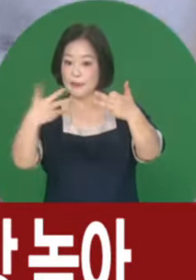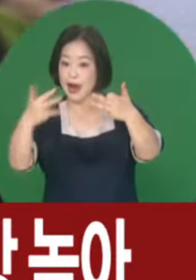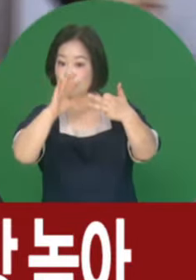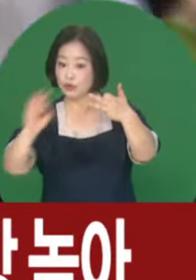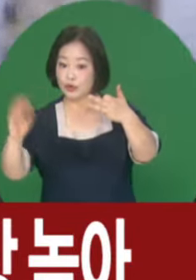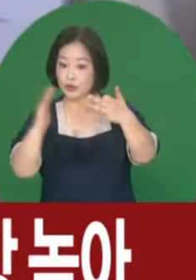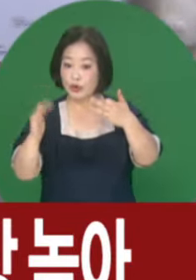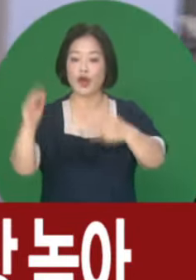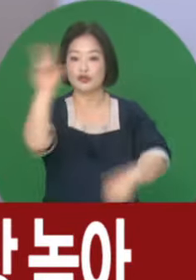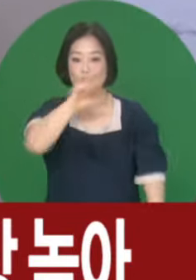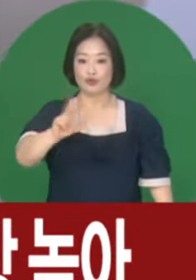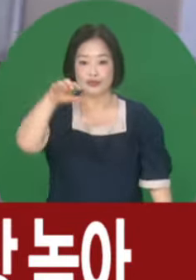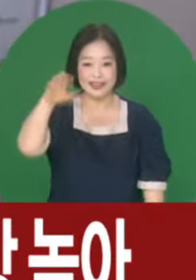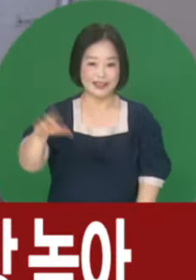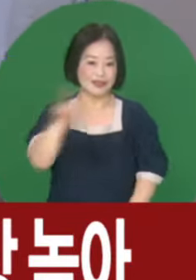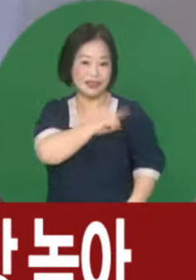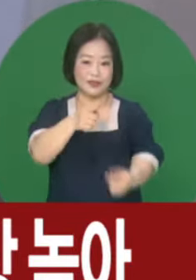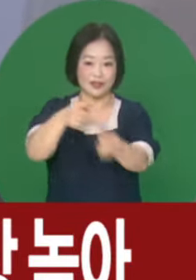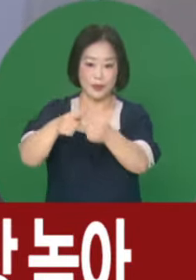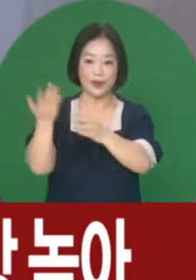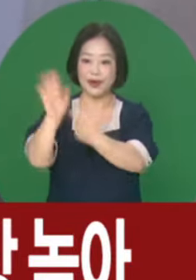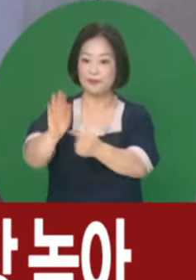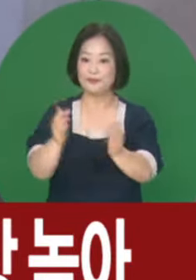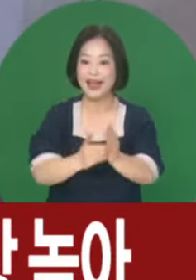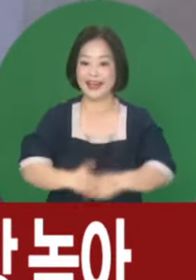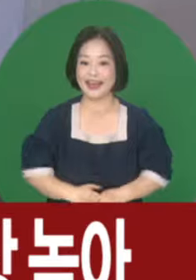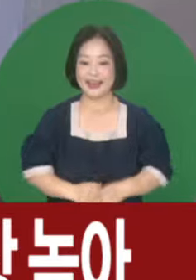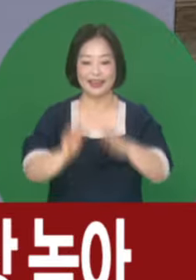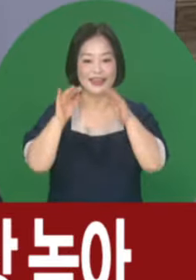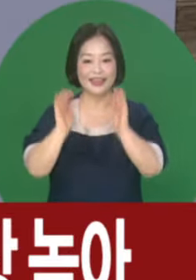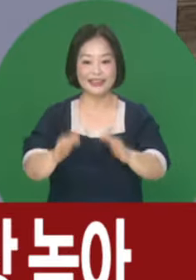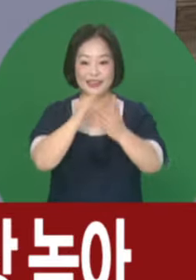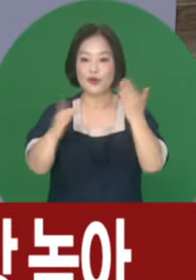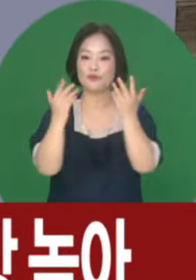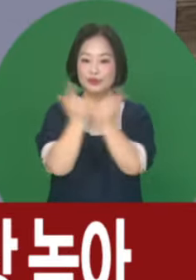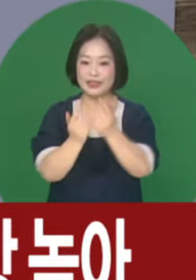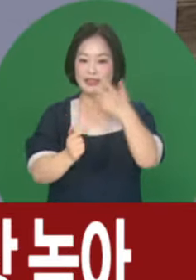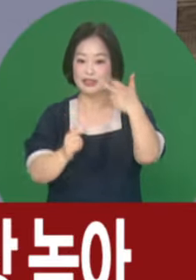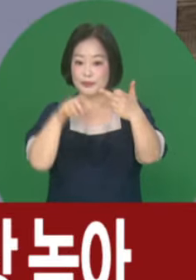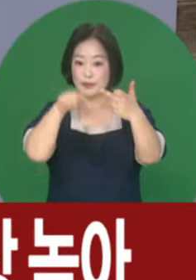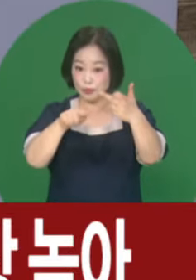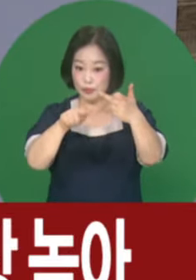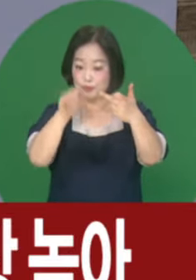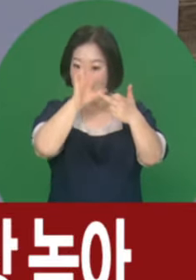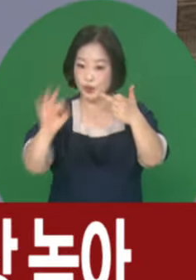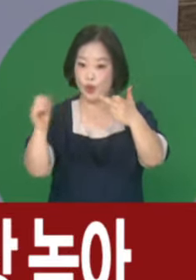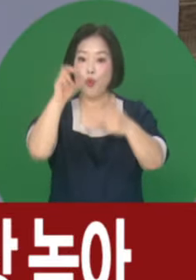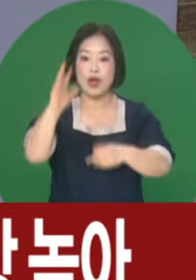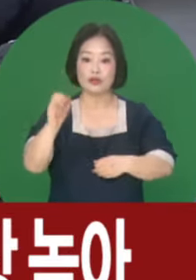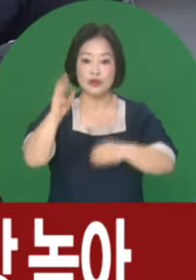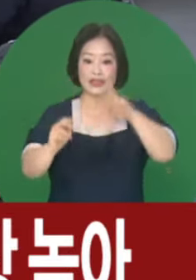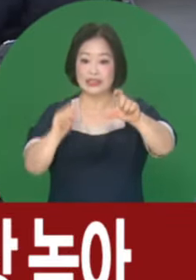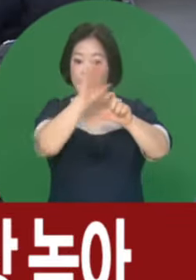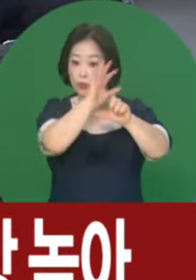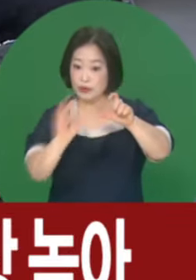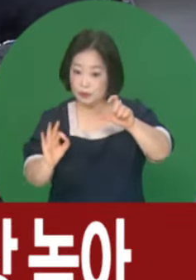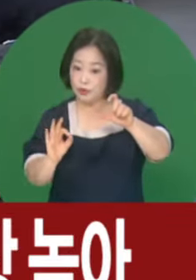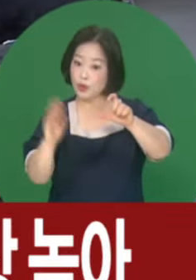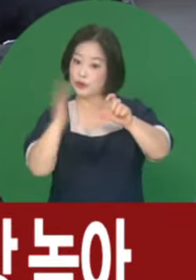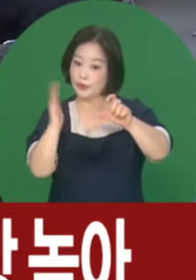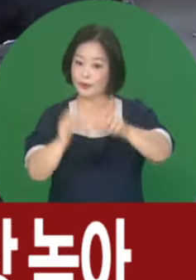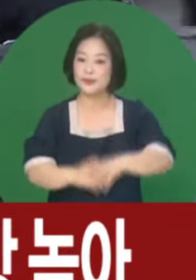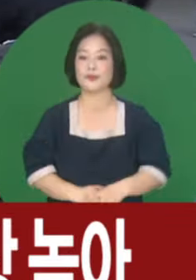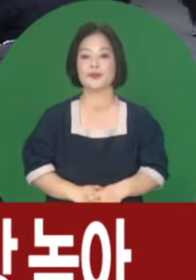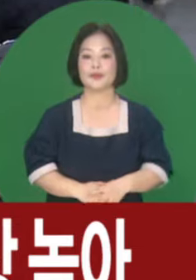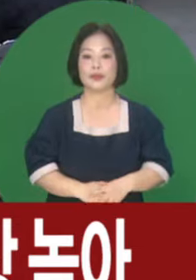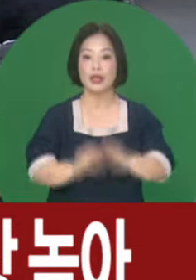기록하면서 전국에서 가장 높은 사전투표율을 보였습니다. 이어 전북이 17.21%, 광주가 15.42% 등